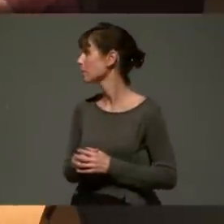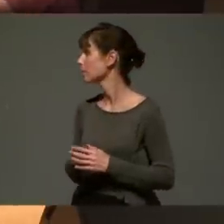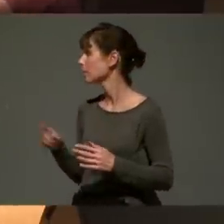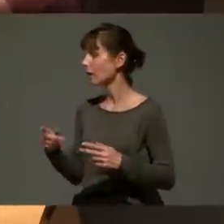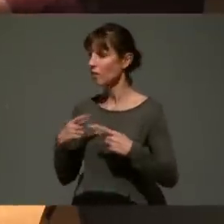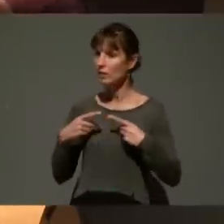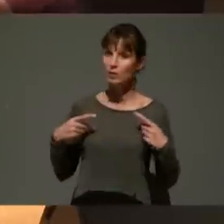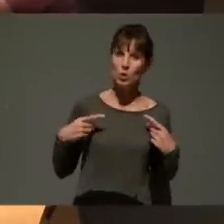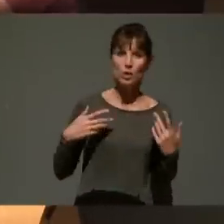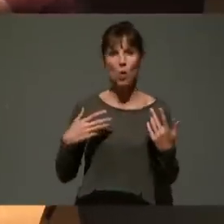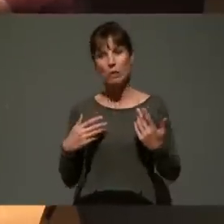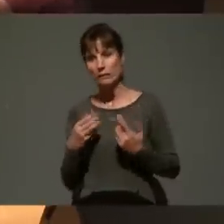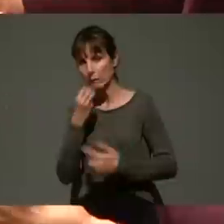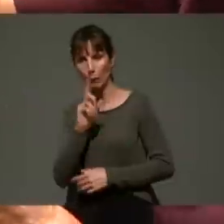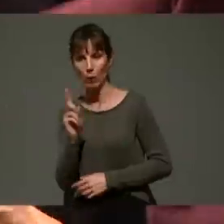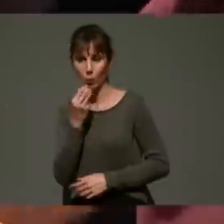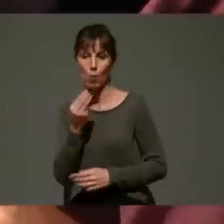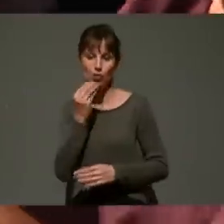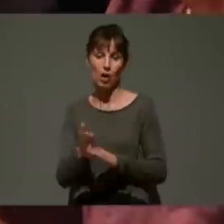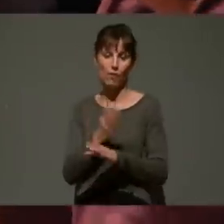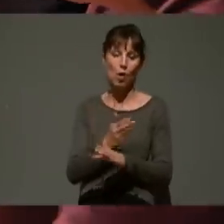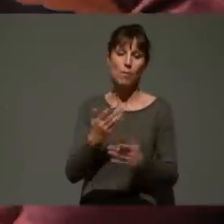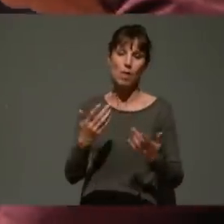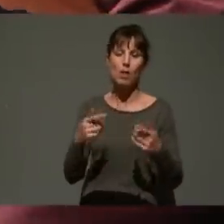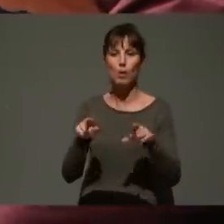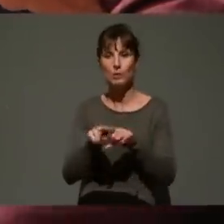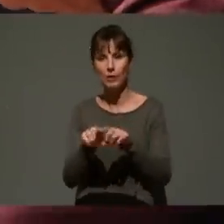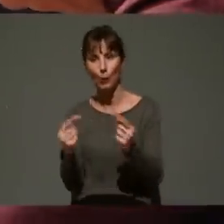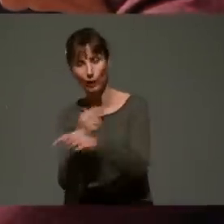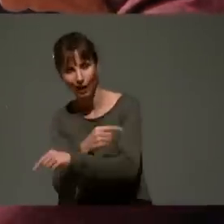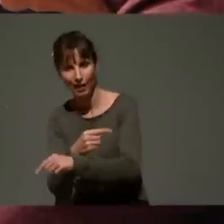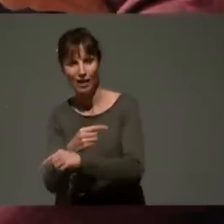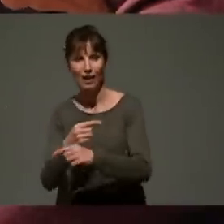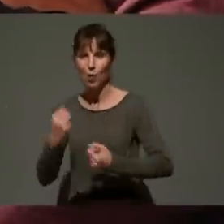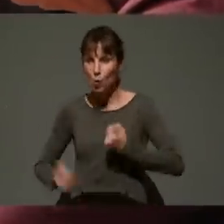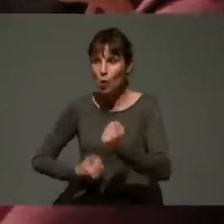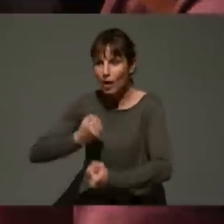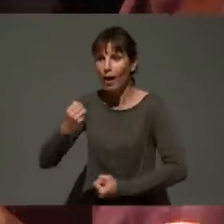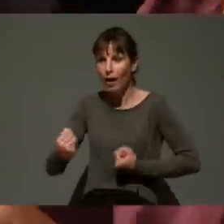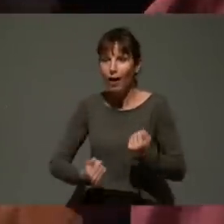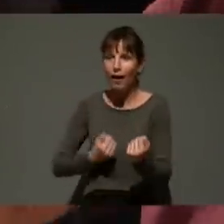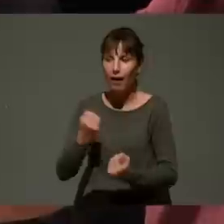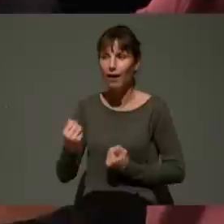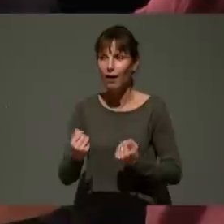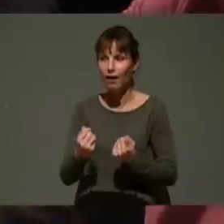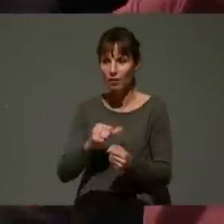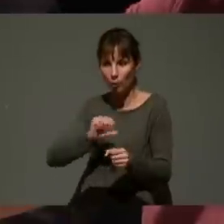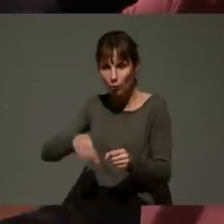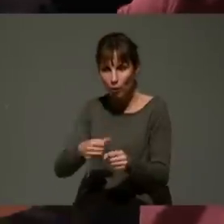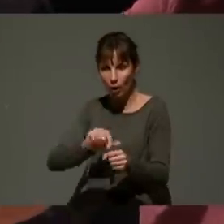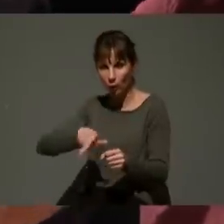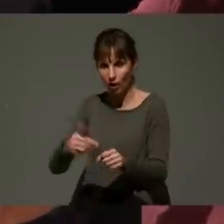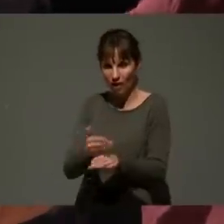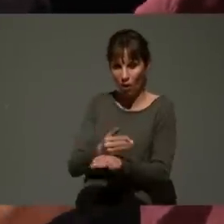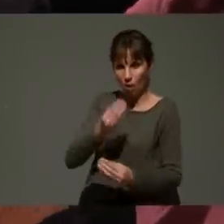Physiologiquement, c'est pas très bon. Mais ce qui n'est pas bon non plus, c'est de courir dans l'heure ou dans les deux heures